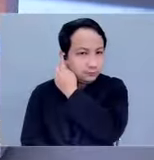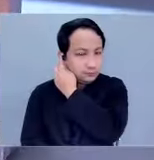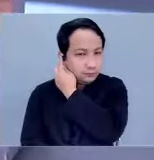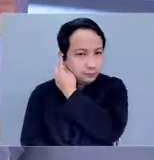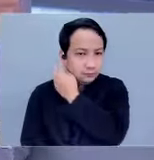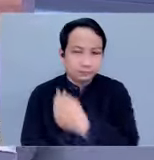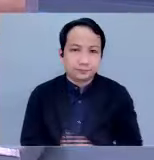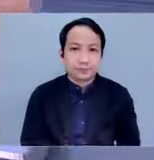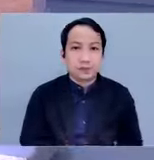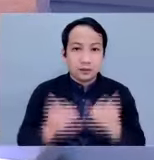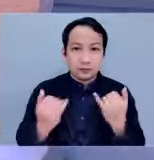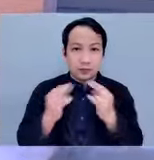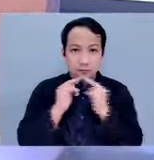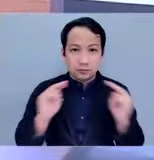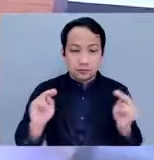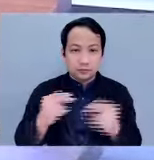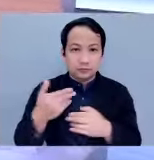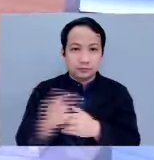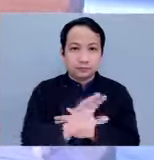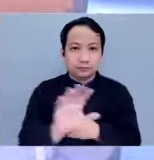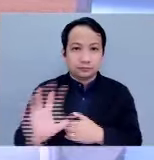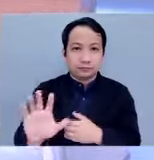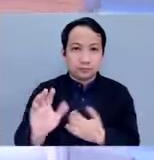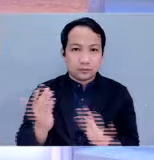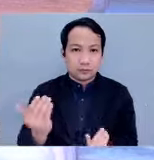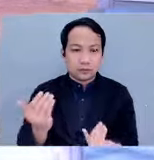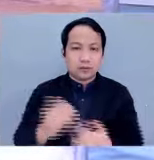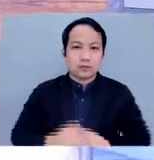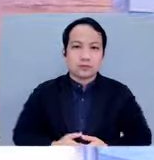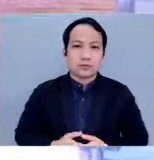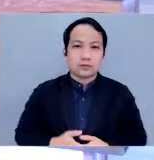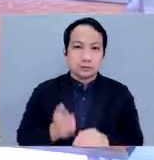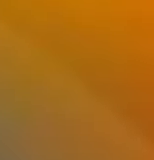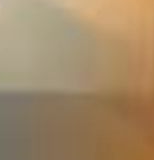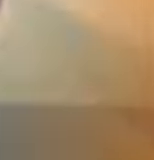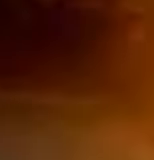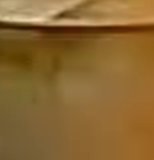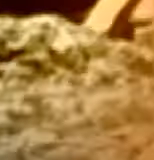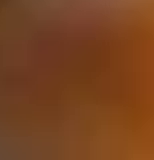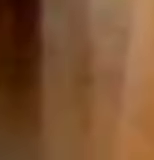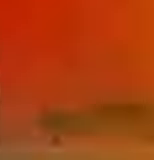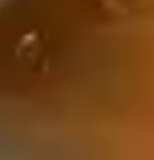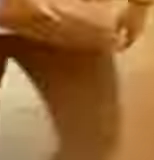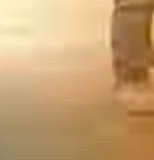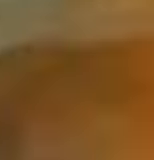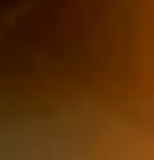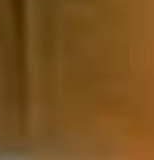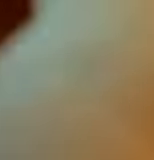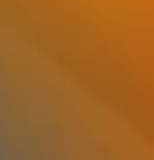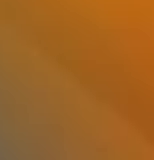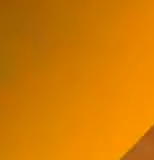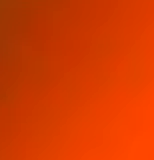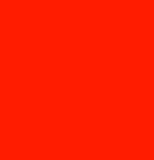Narito na mga umaaksyong balita ngayong araw. Ihahatid namin mula mismo sa frontline sa umaga.